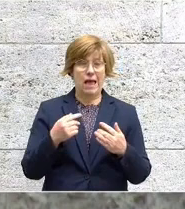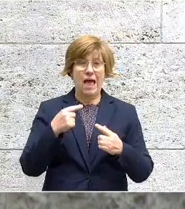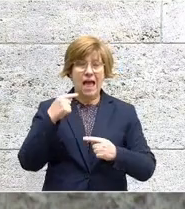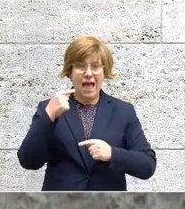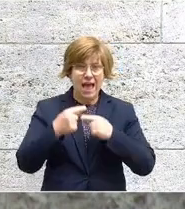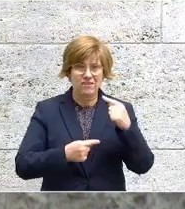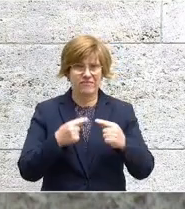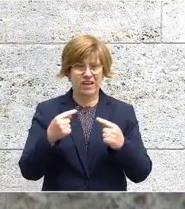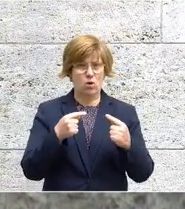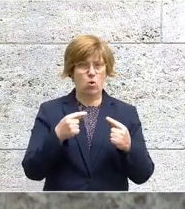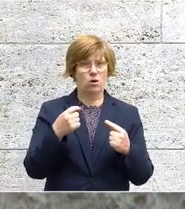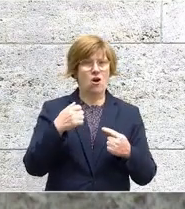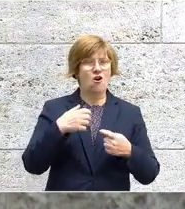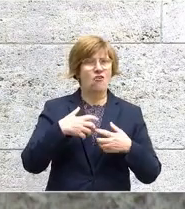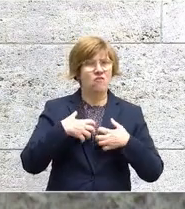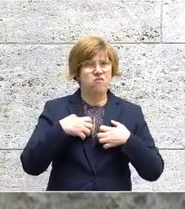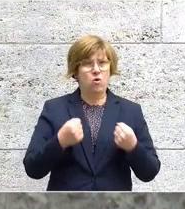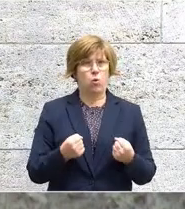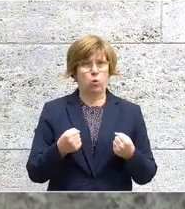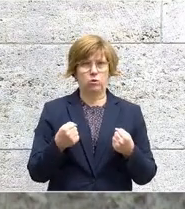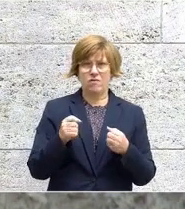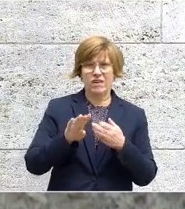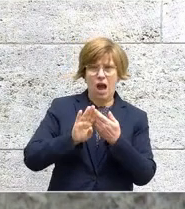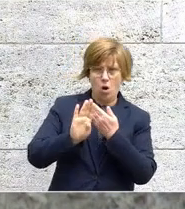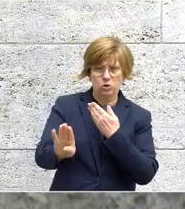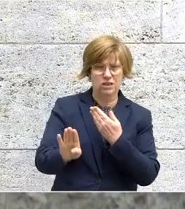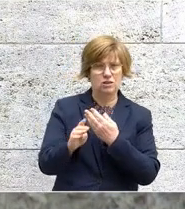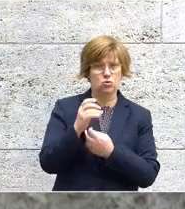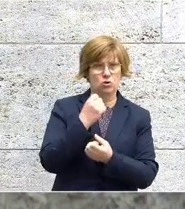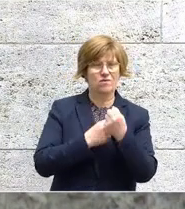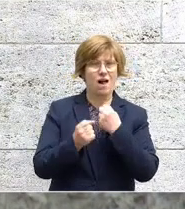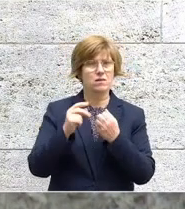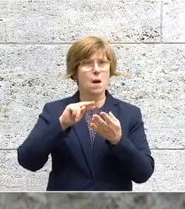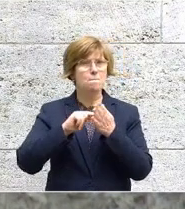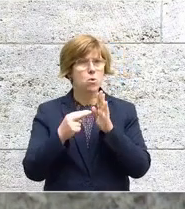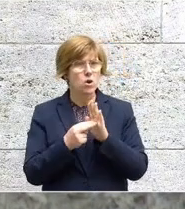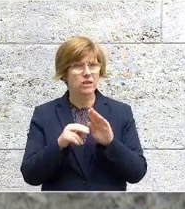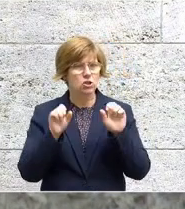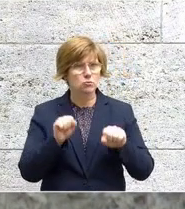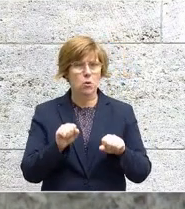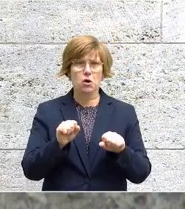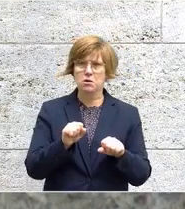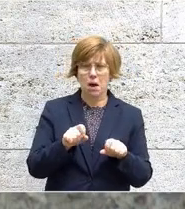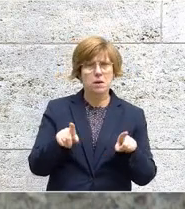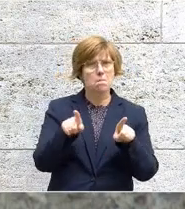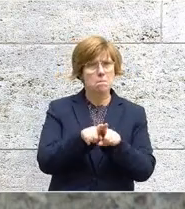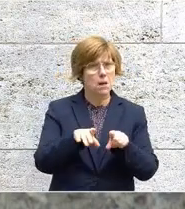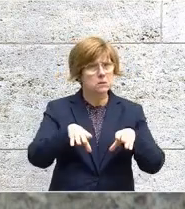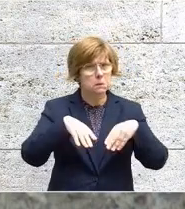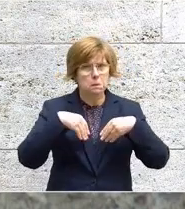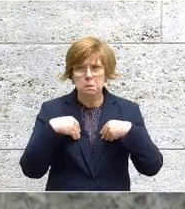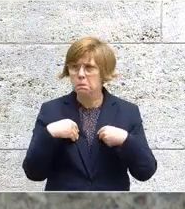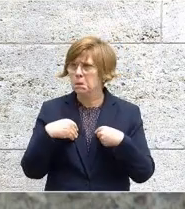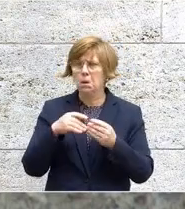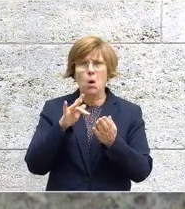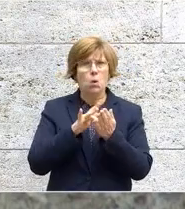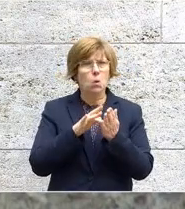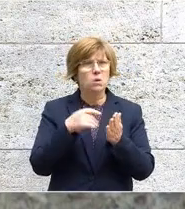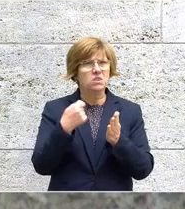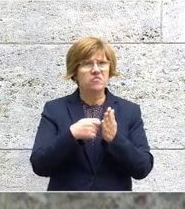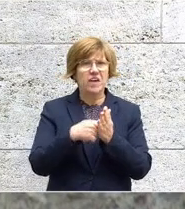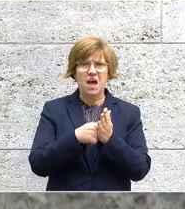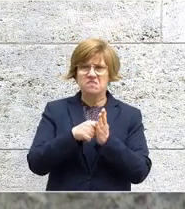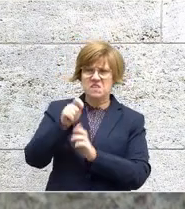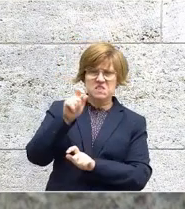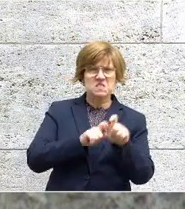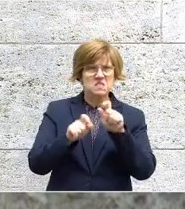Entwicklungen, in denen Wut, Ausgrenzung und Gewalt als politische Mittel salonfähig und entscheidende Grundwerte unserer Demokratie aggressiv